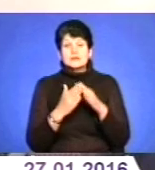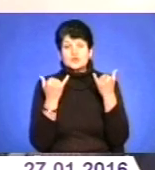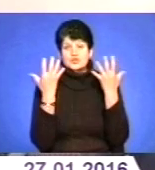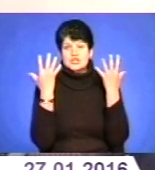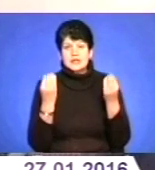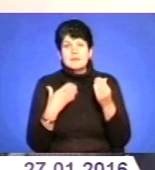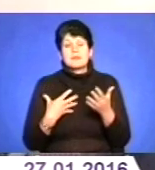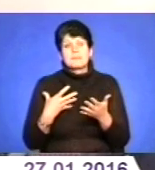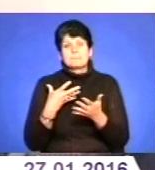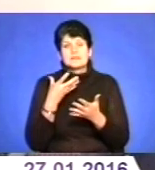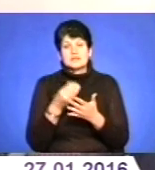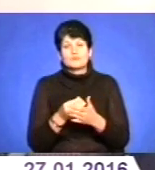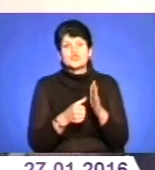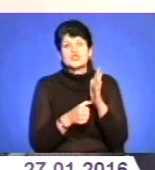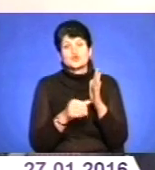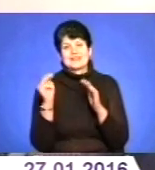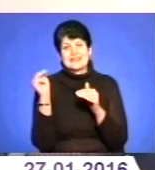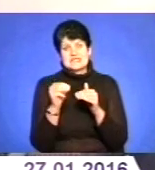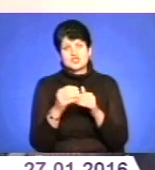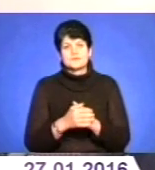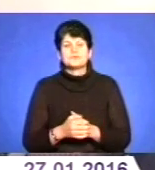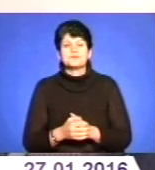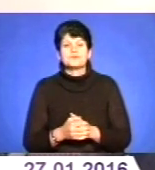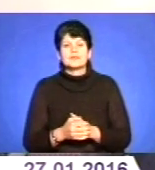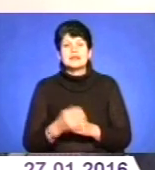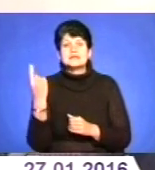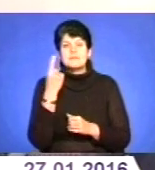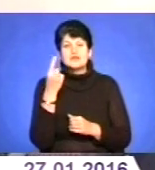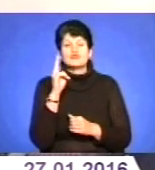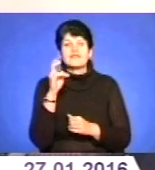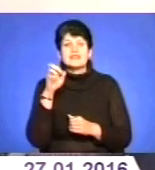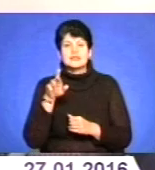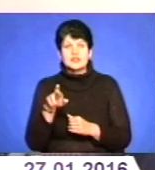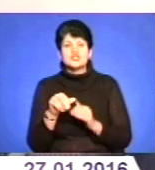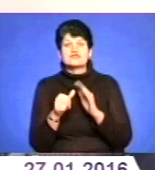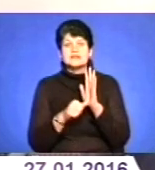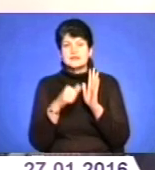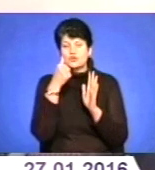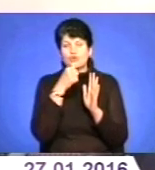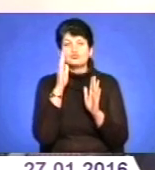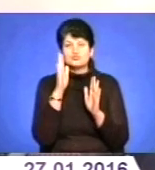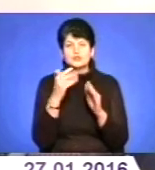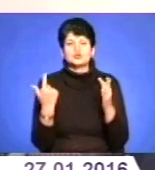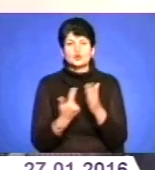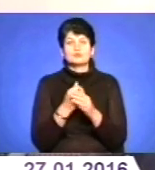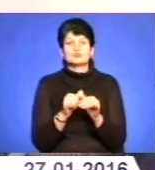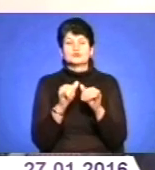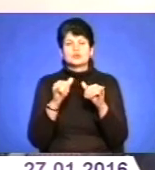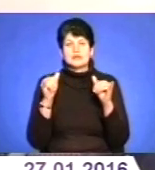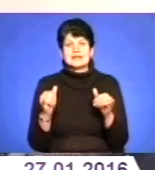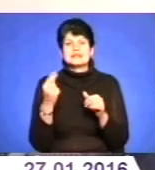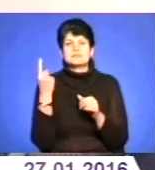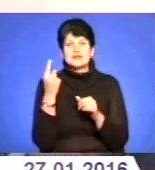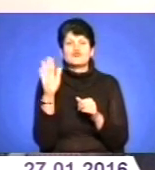день ми платимо вже більше 600 тисяч. З 1 квітня 2016 року буде чергове подорожчання, і з